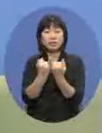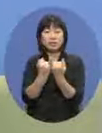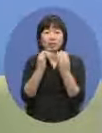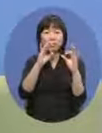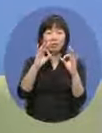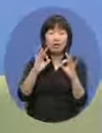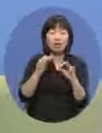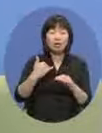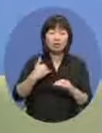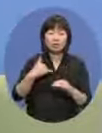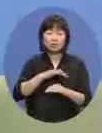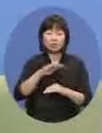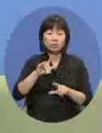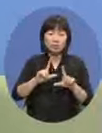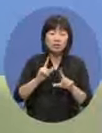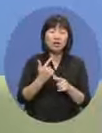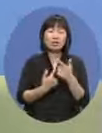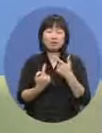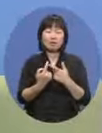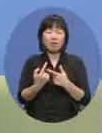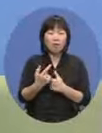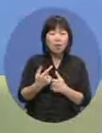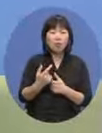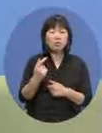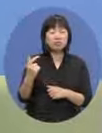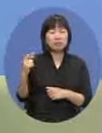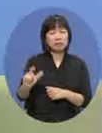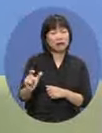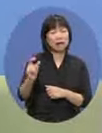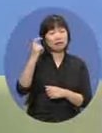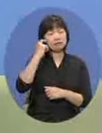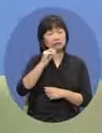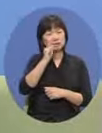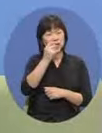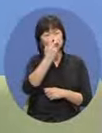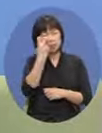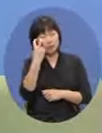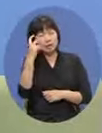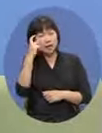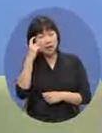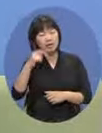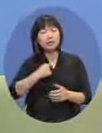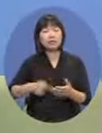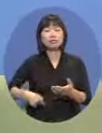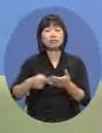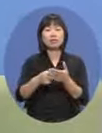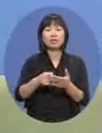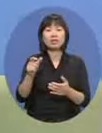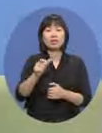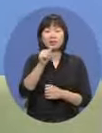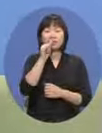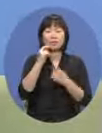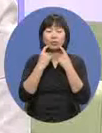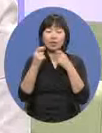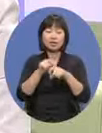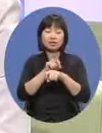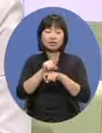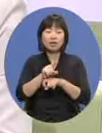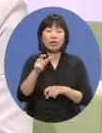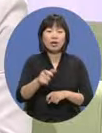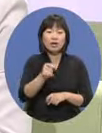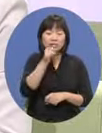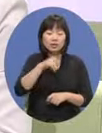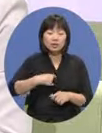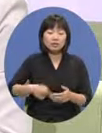여자들은 조금 우리 때보다 드세졌죠 확실히. 좀 이게 똑똑해진 자기 주장, 자기 주장이 네. 강해지고, 네네, 그러니까 개성도 네. 강하고 네. 그